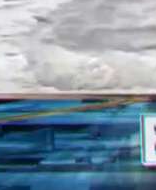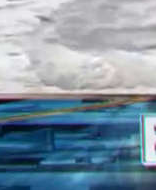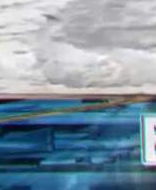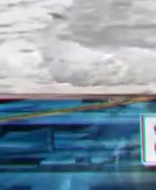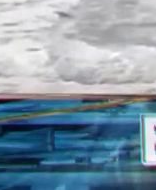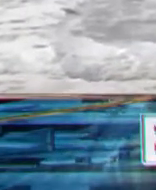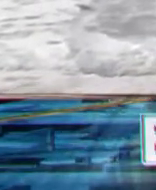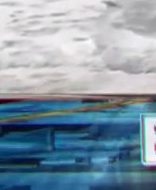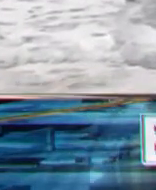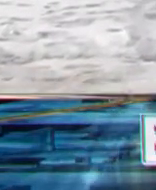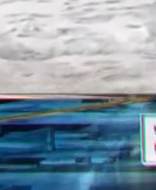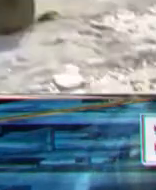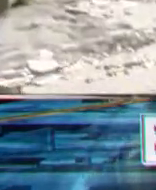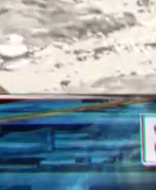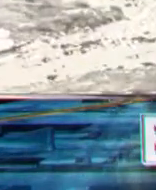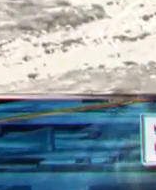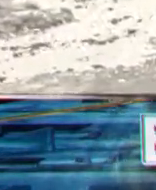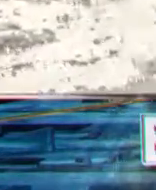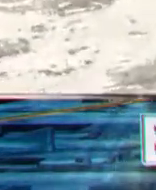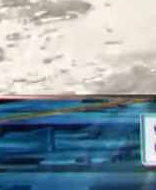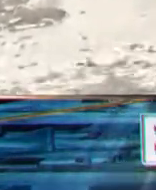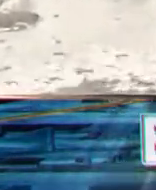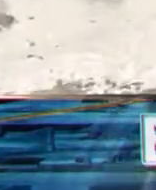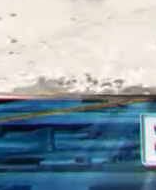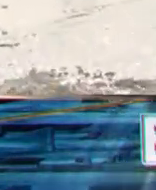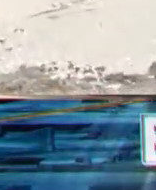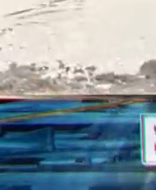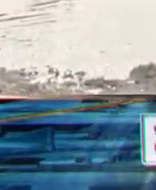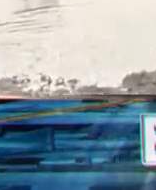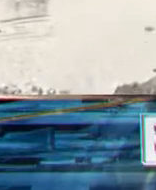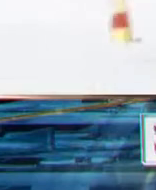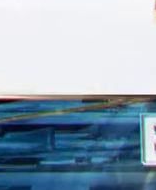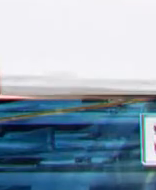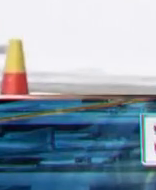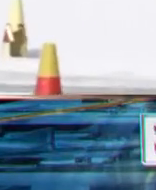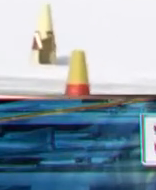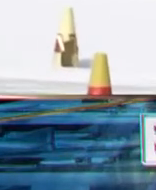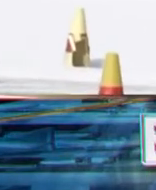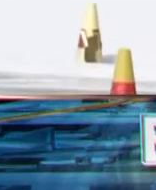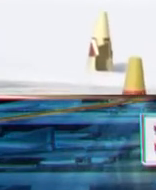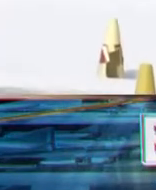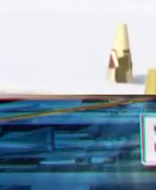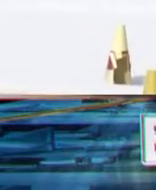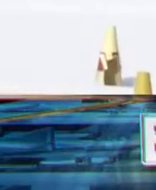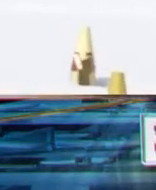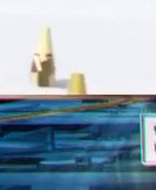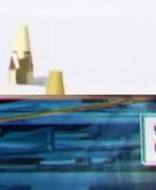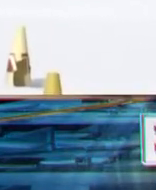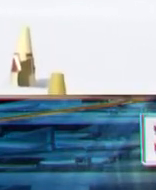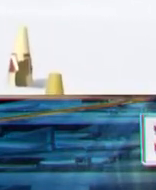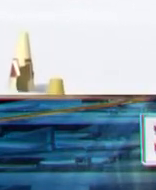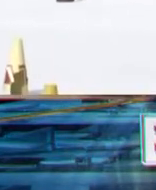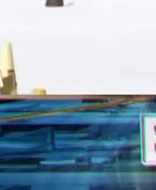Отандық автомотоспорт дамуына жетісулықтарда үлес қосып жатыр. Іледегі Mobilex автодромында шыңдалған спортшылардың алды